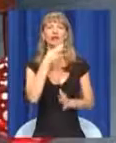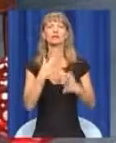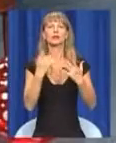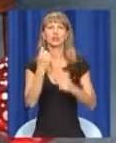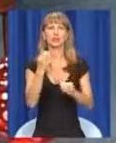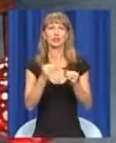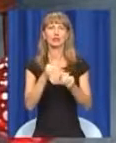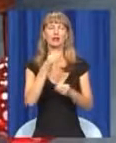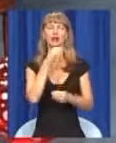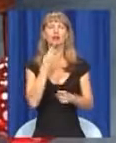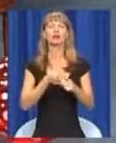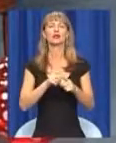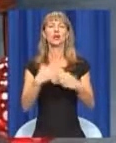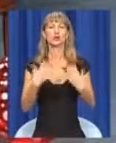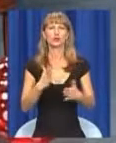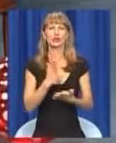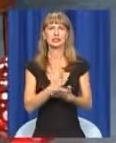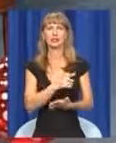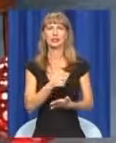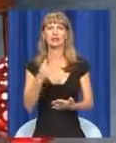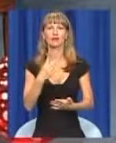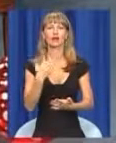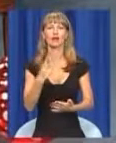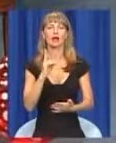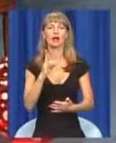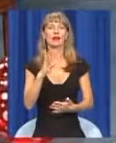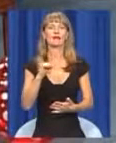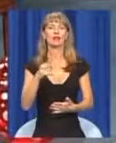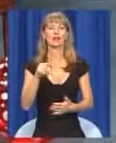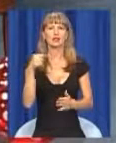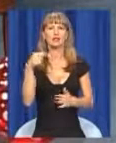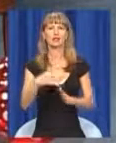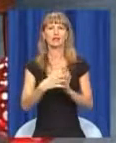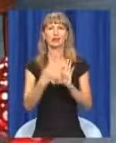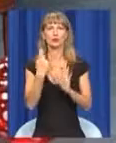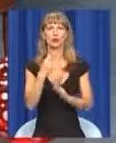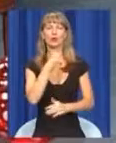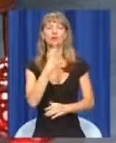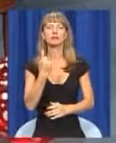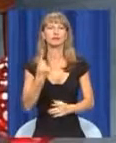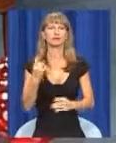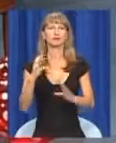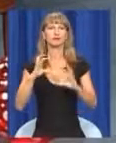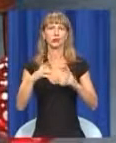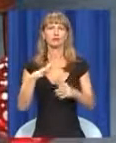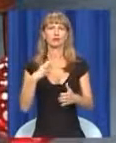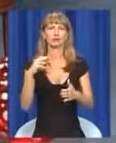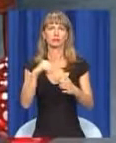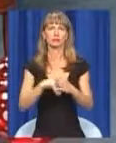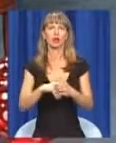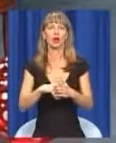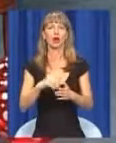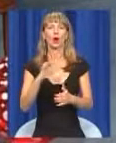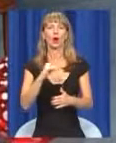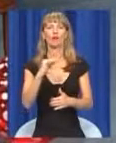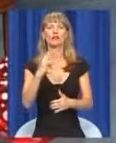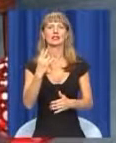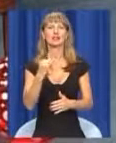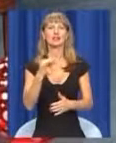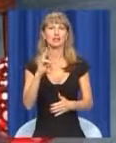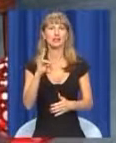років. Насправді це все відбувається. І 25 квітня 1901 року вперше в світі були введені офіційні автомобільні номери.